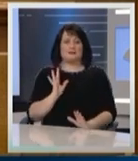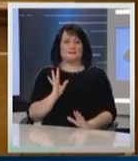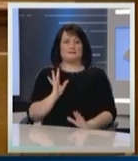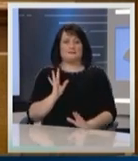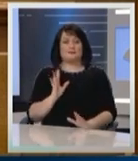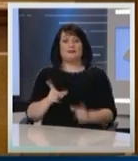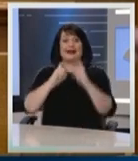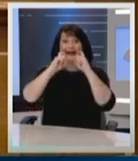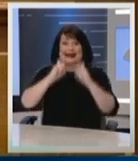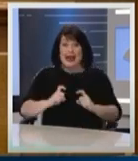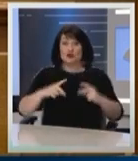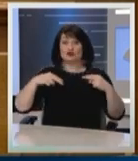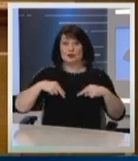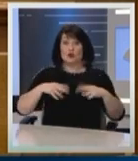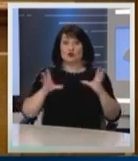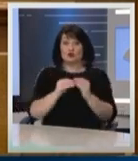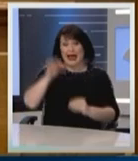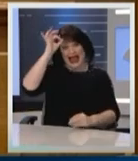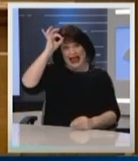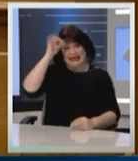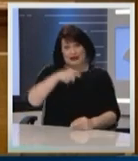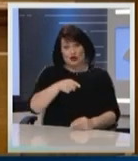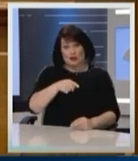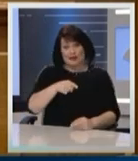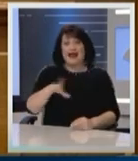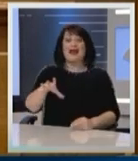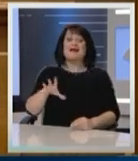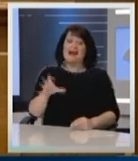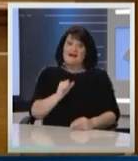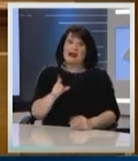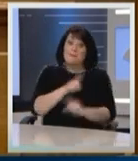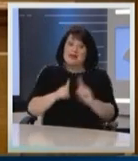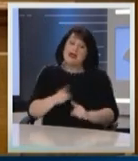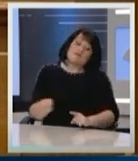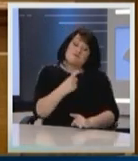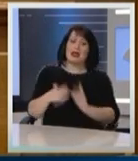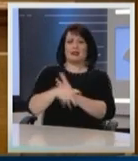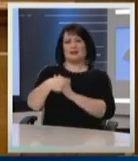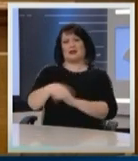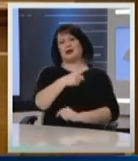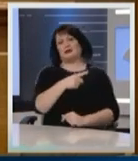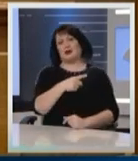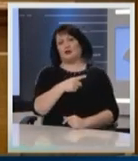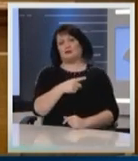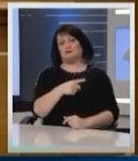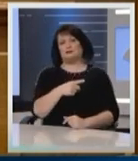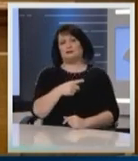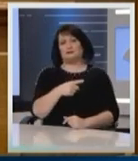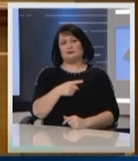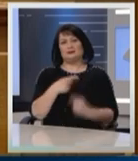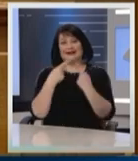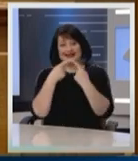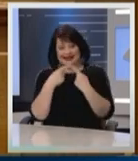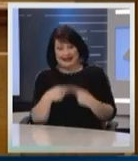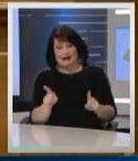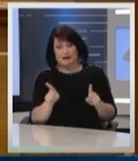Έχει χρέος ο υπουργός να τους βρει και να τους στείλει στη δικαιοσύνη. Διαφορετικά επομίζεται